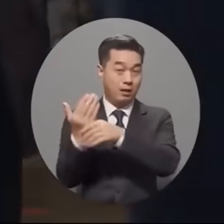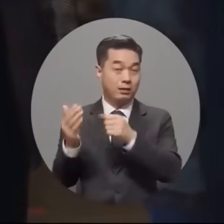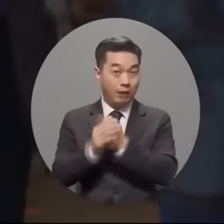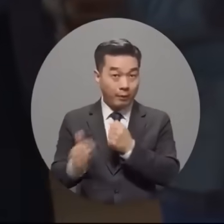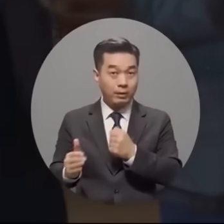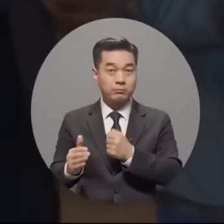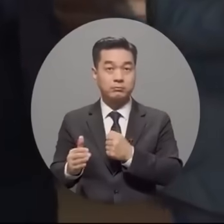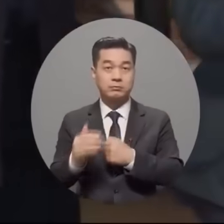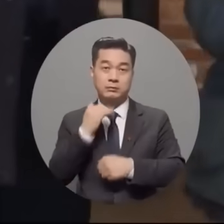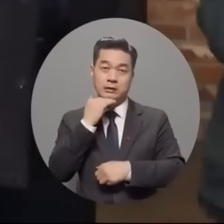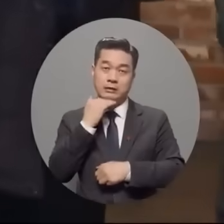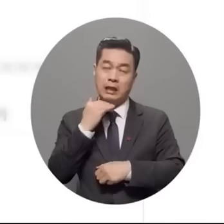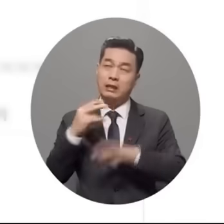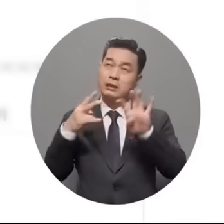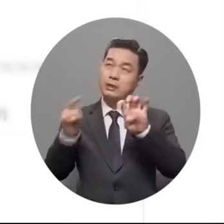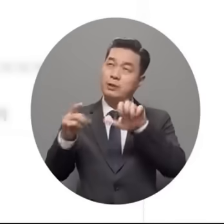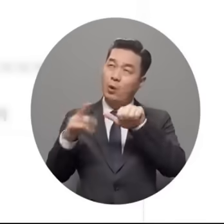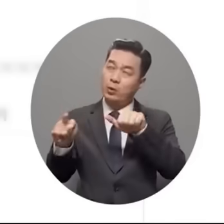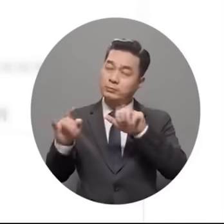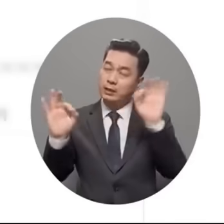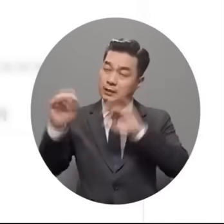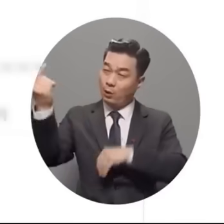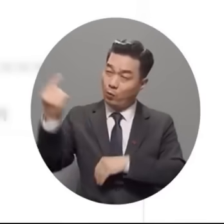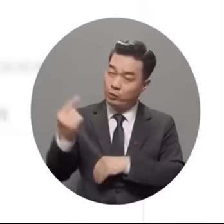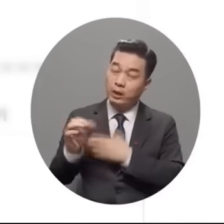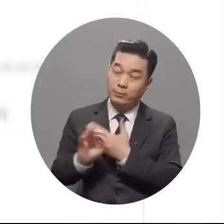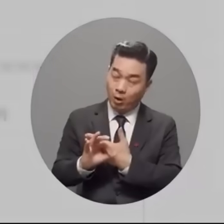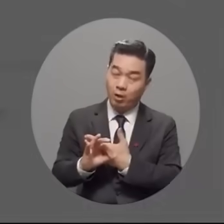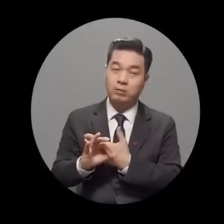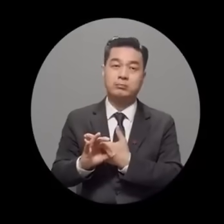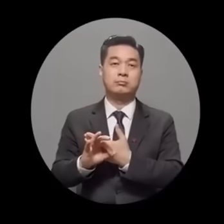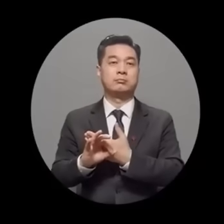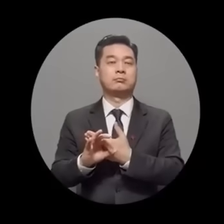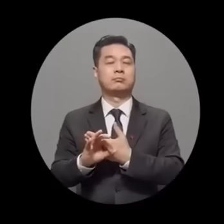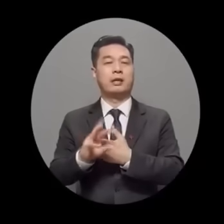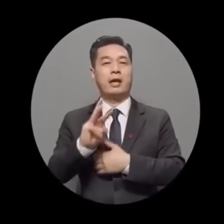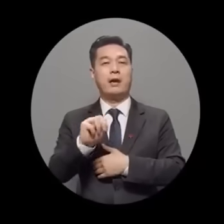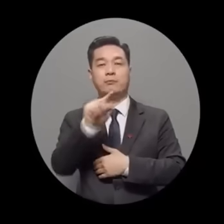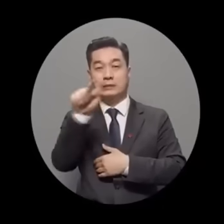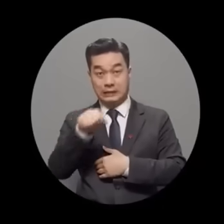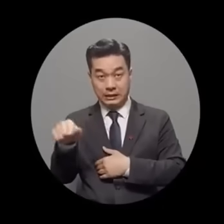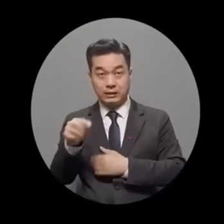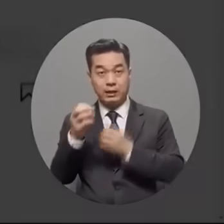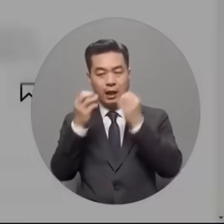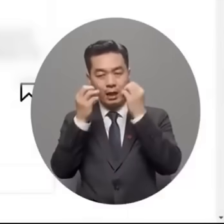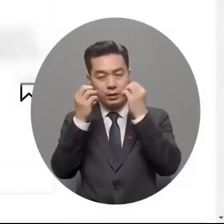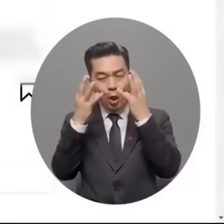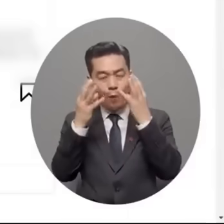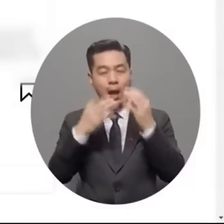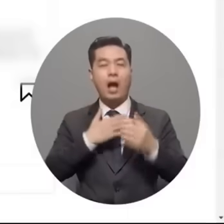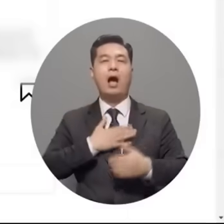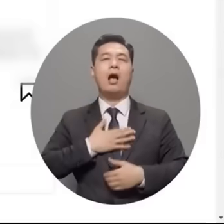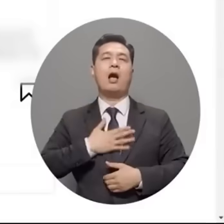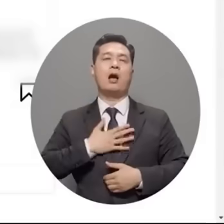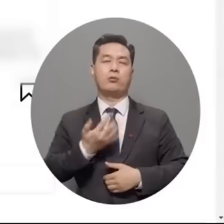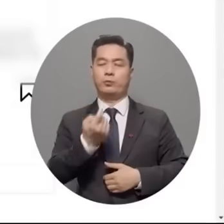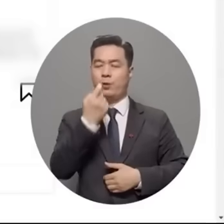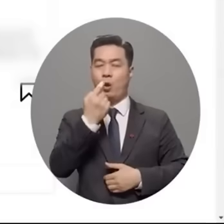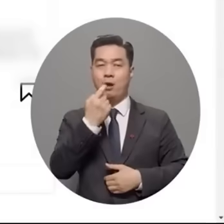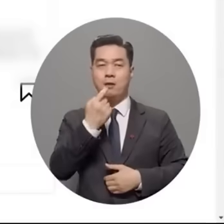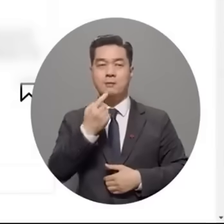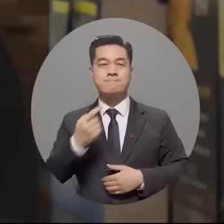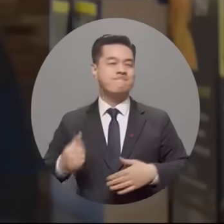중장년층이 그날을 돌이켜보려 영화관을 찾았다면 이른바 MZ세대들은 새롭게 알게 된 역사적 사실에